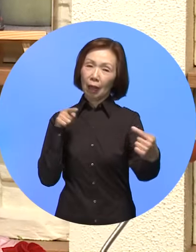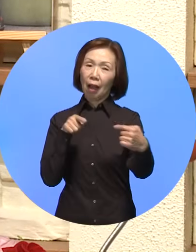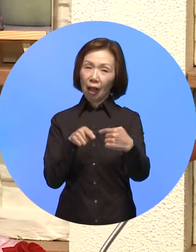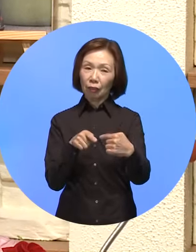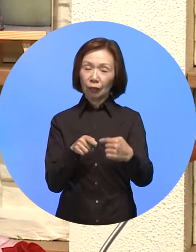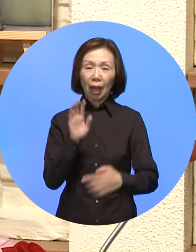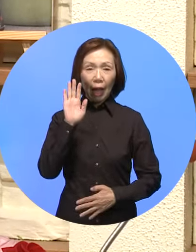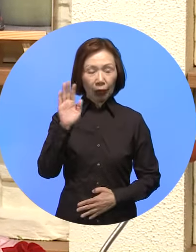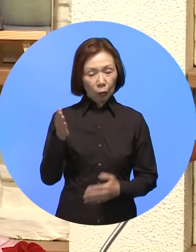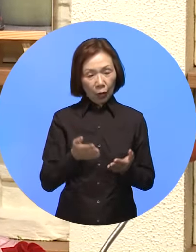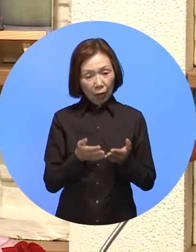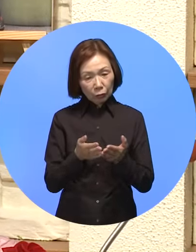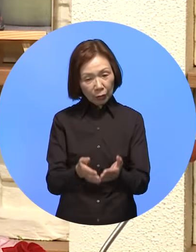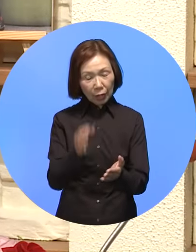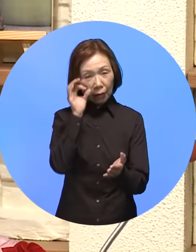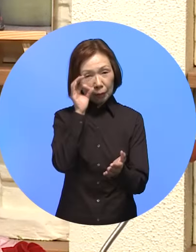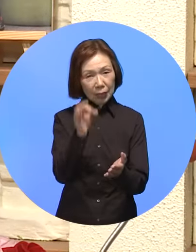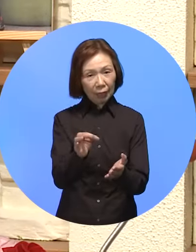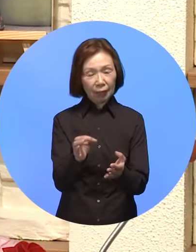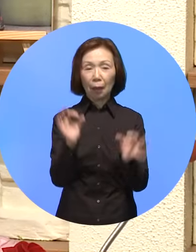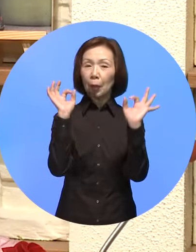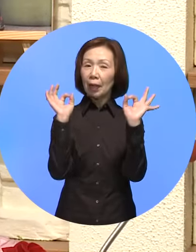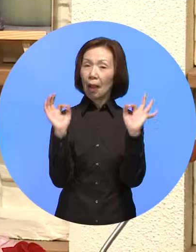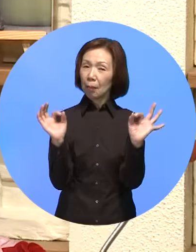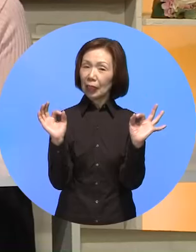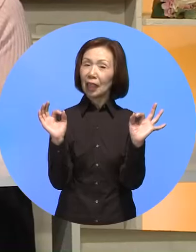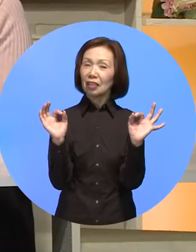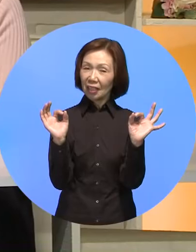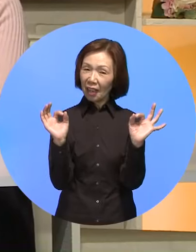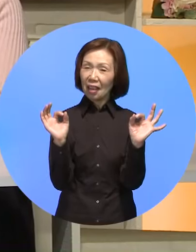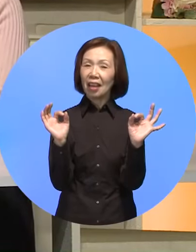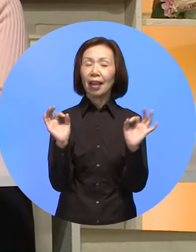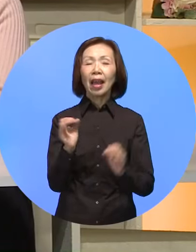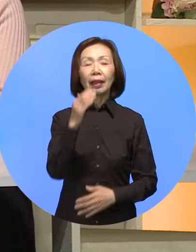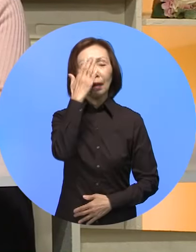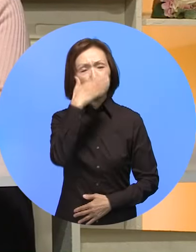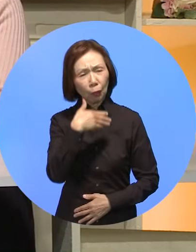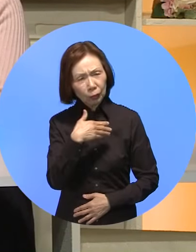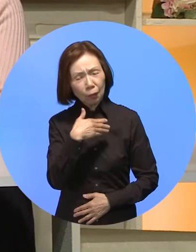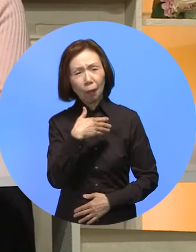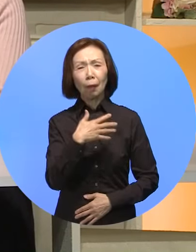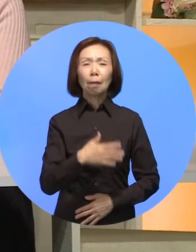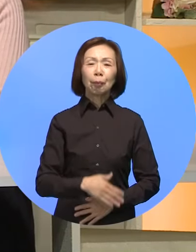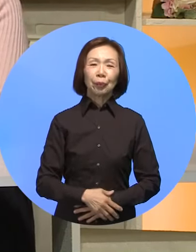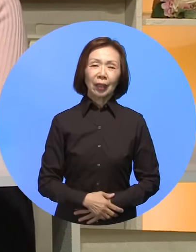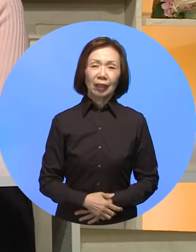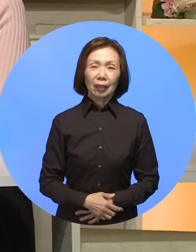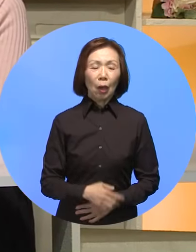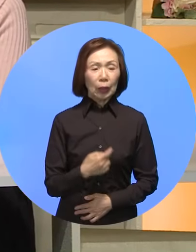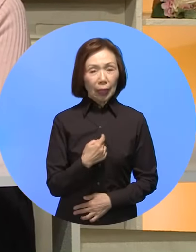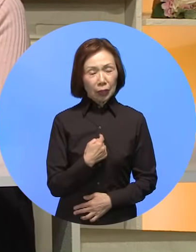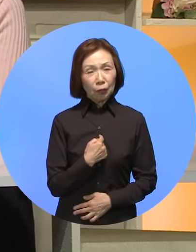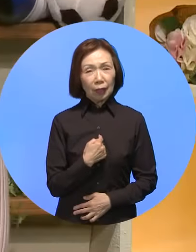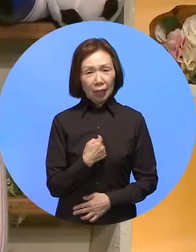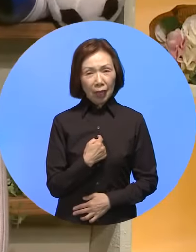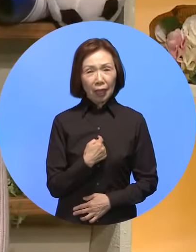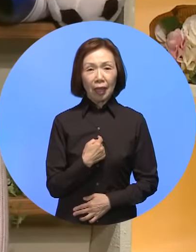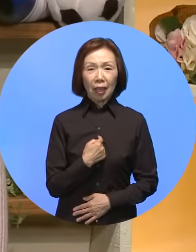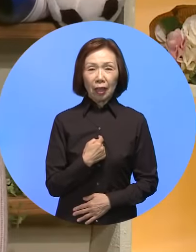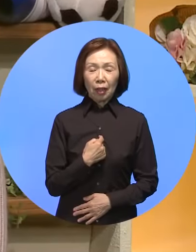あとはだから船がね見つかればこれも完璧なんですよ皆さんどうも付す受けわけです